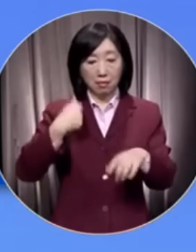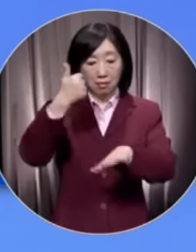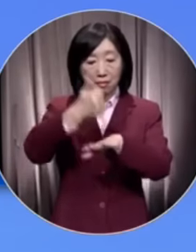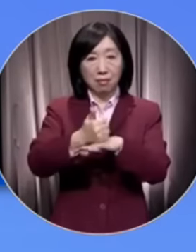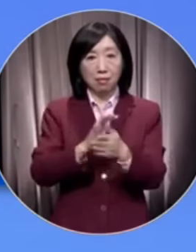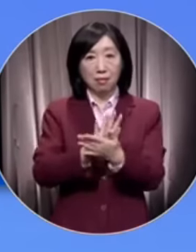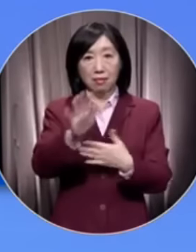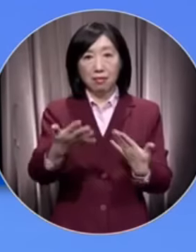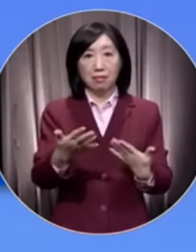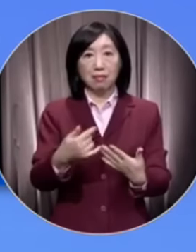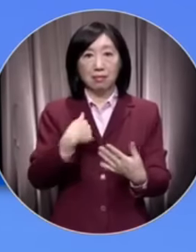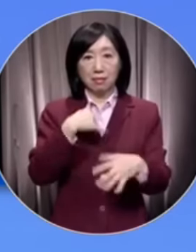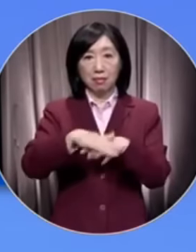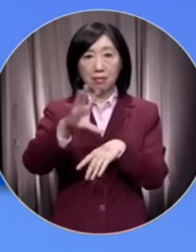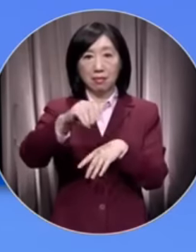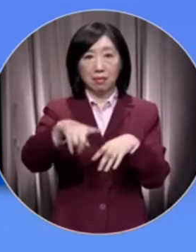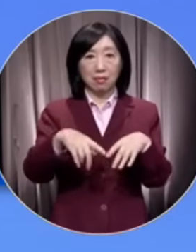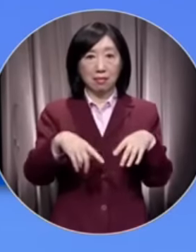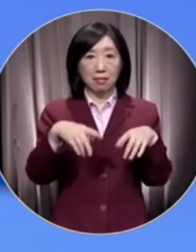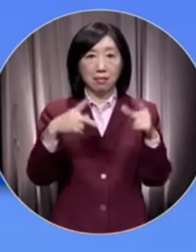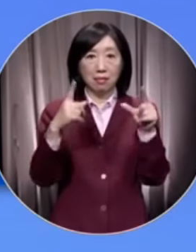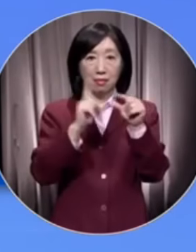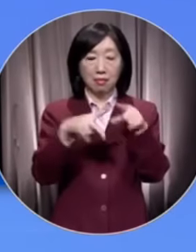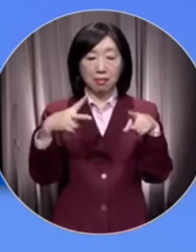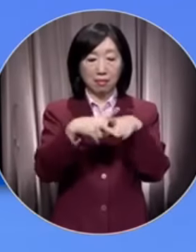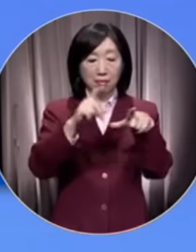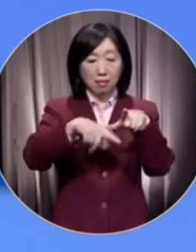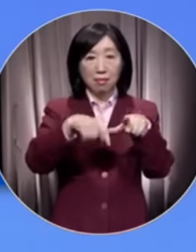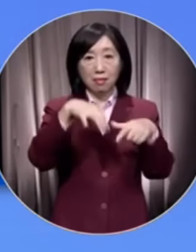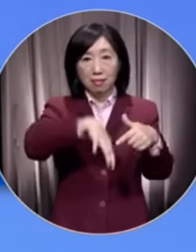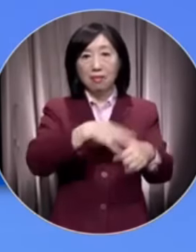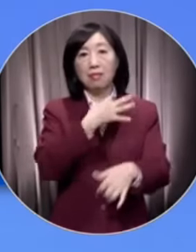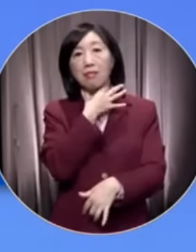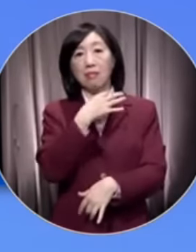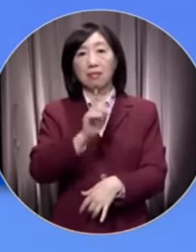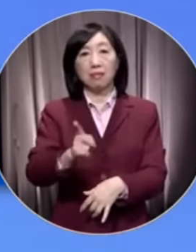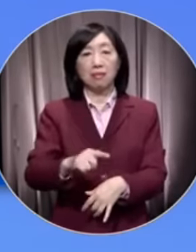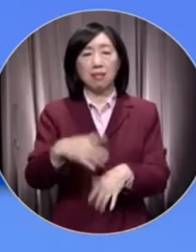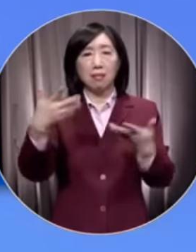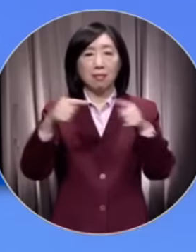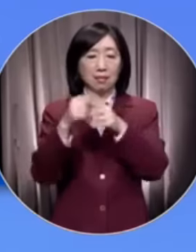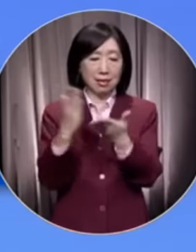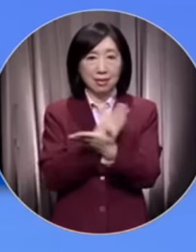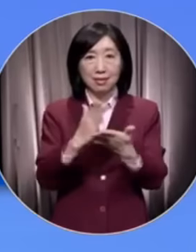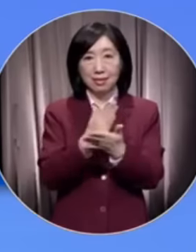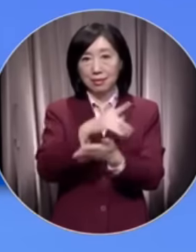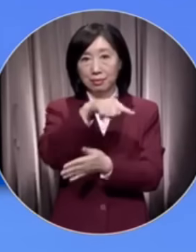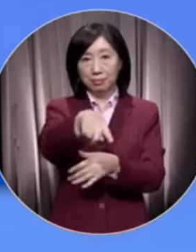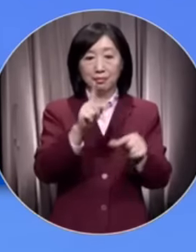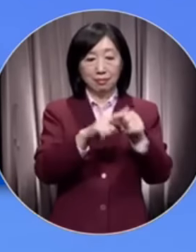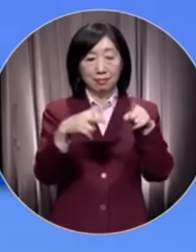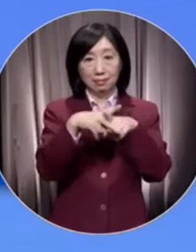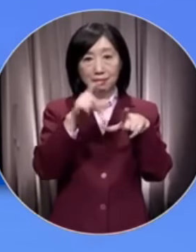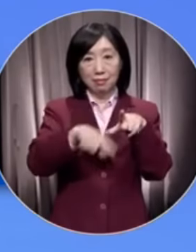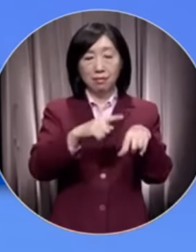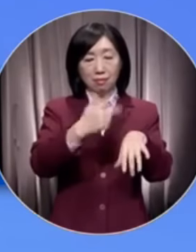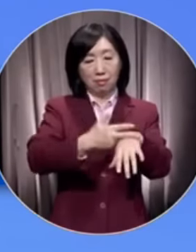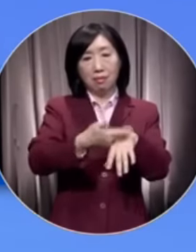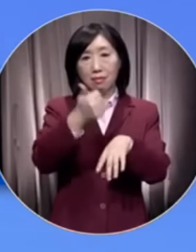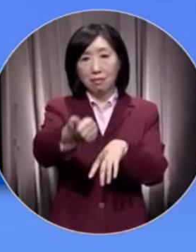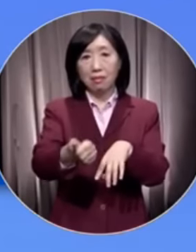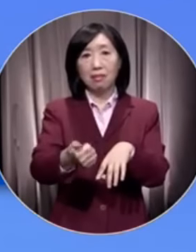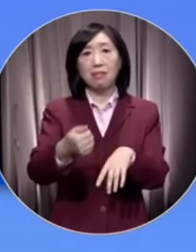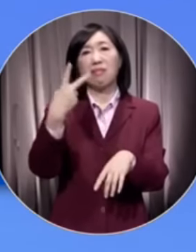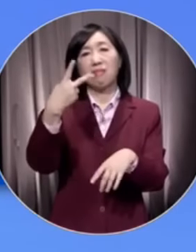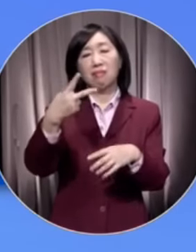后，将把中小企业的瓶颈，那就是我们很多人批评我们的中小企业有一流的技术、二